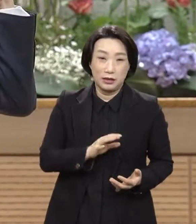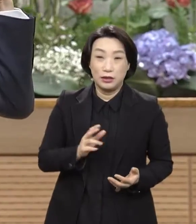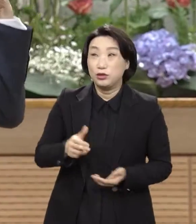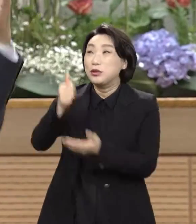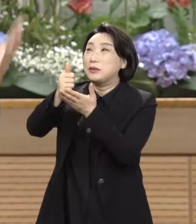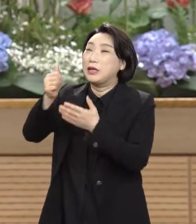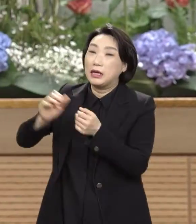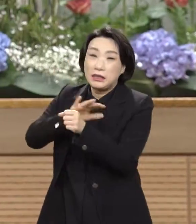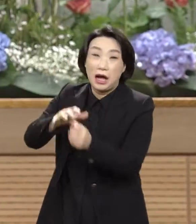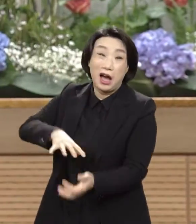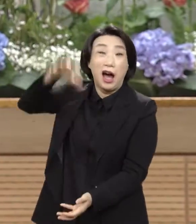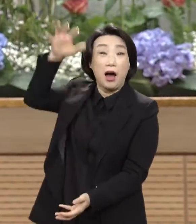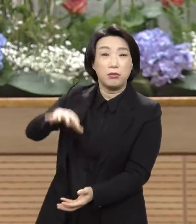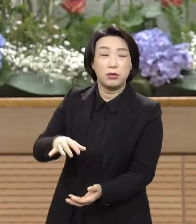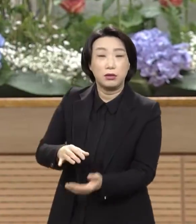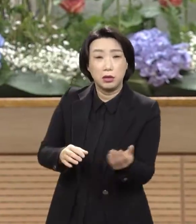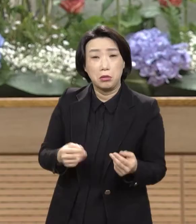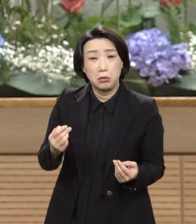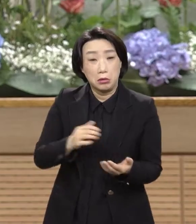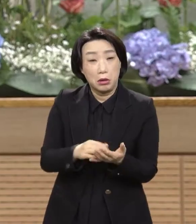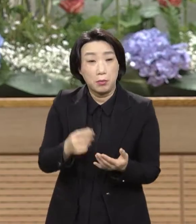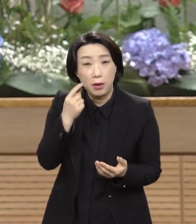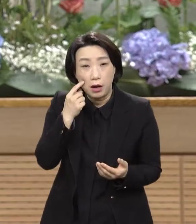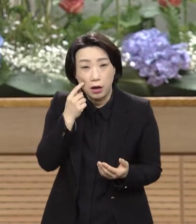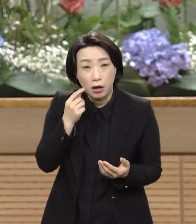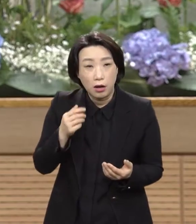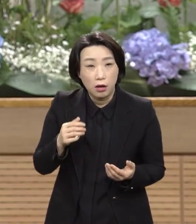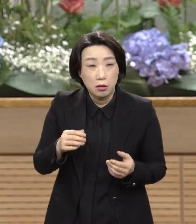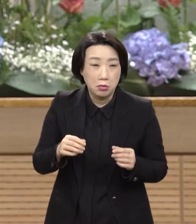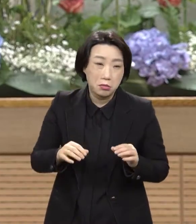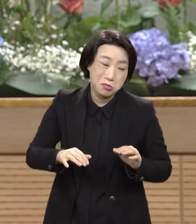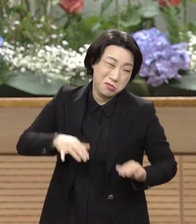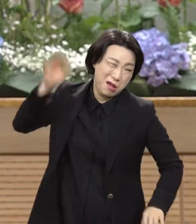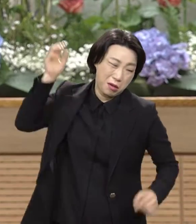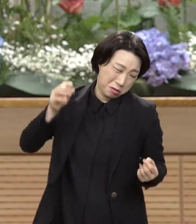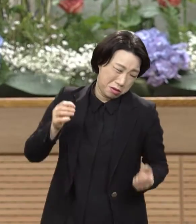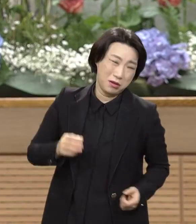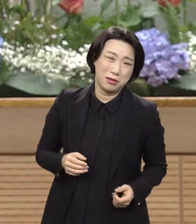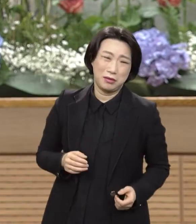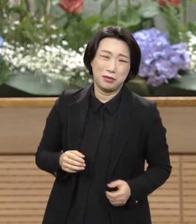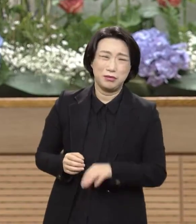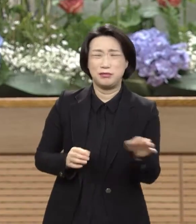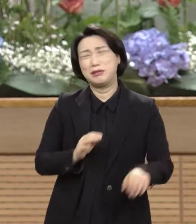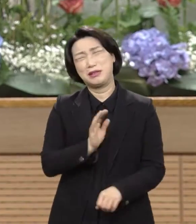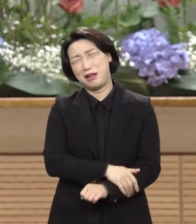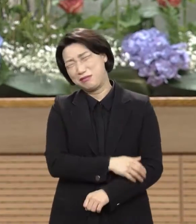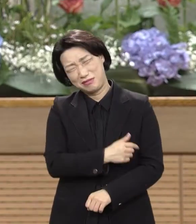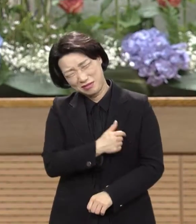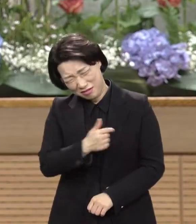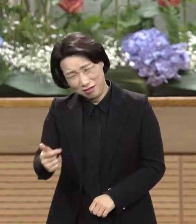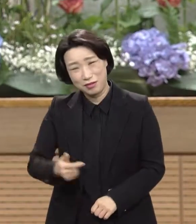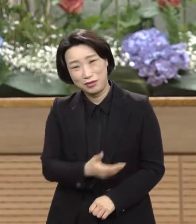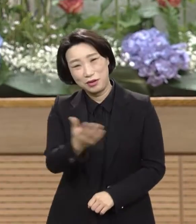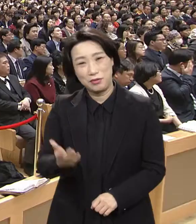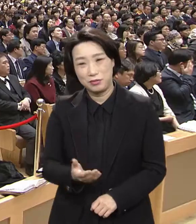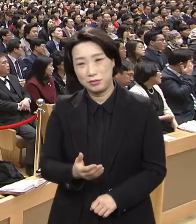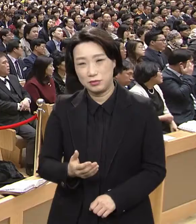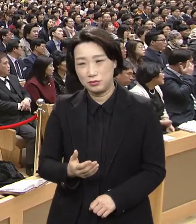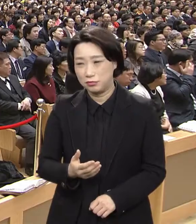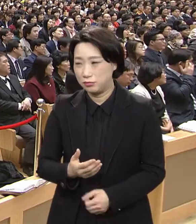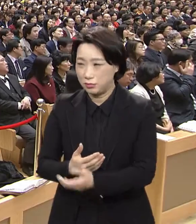날 사랑하신 함량 한번 계산 한번 해봐. 우리 잘못 오고 있잖아. 응? 인정해요.